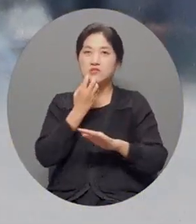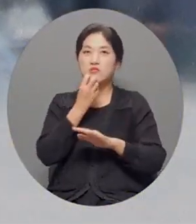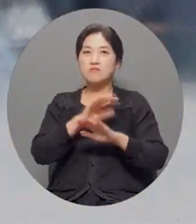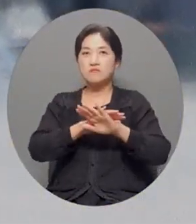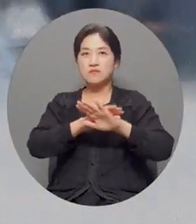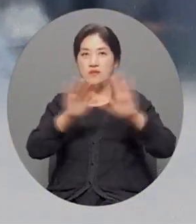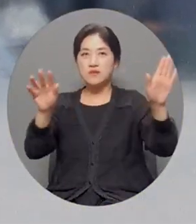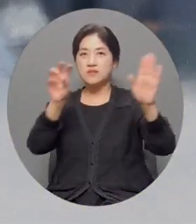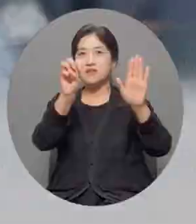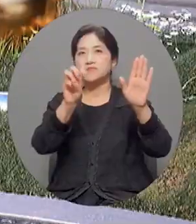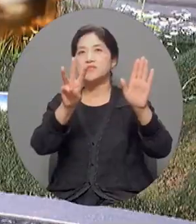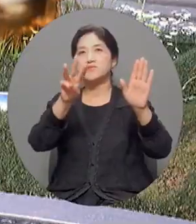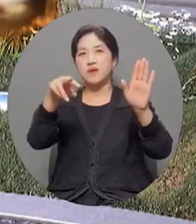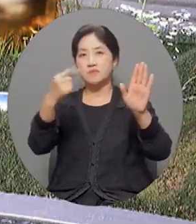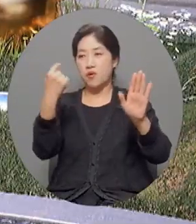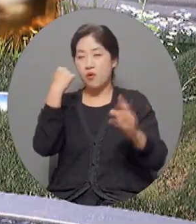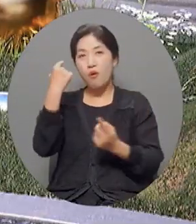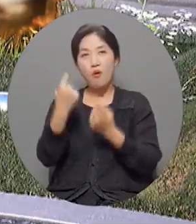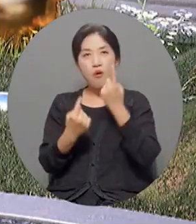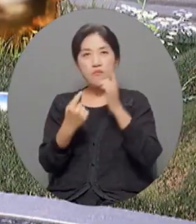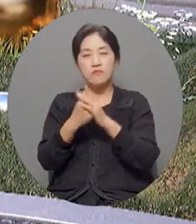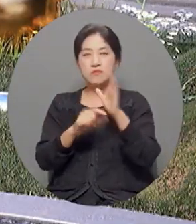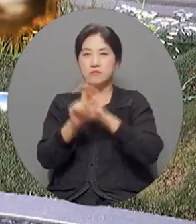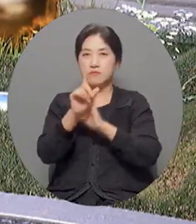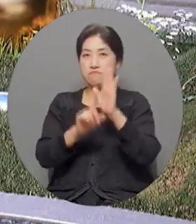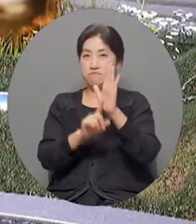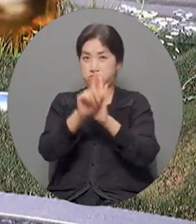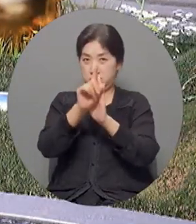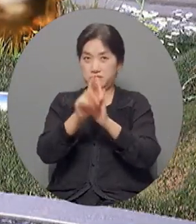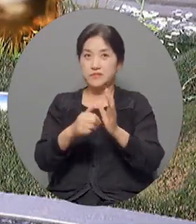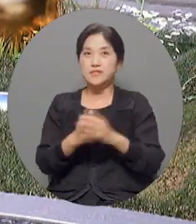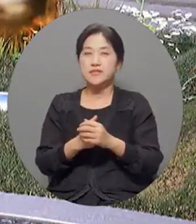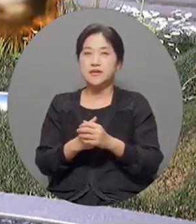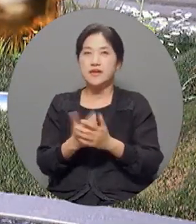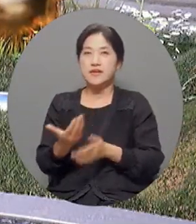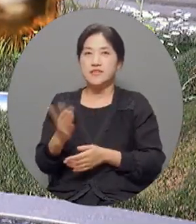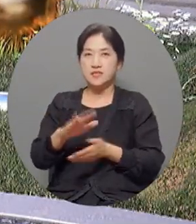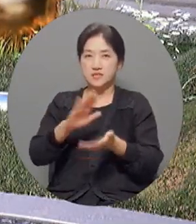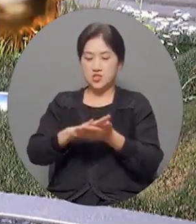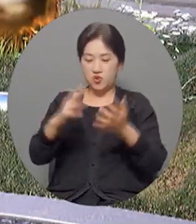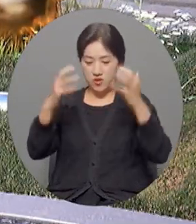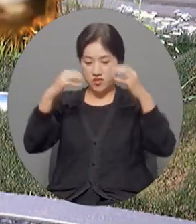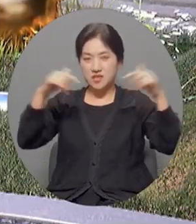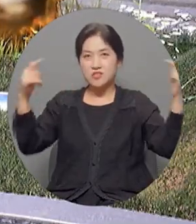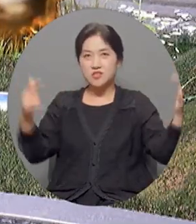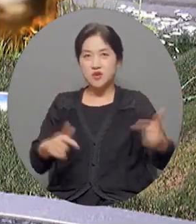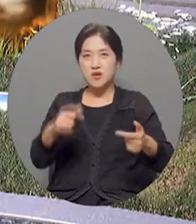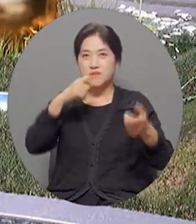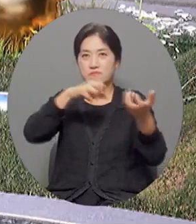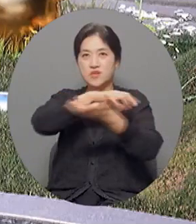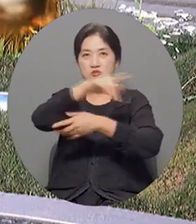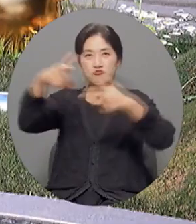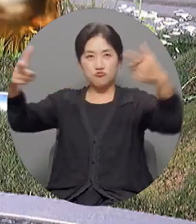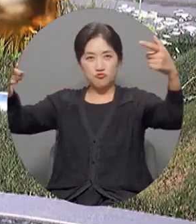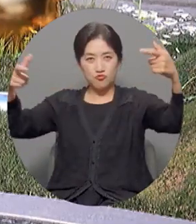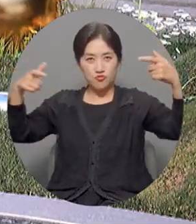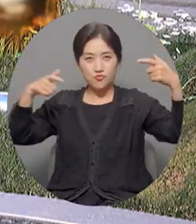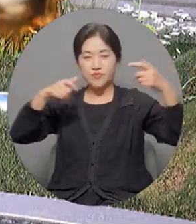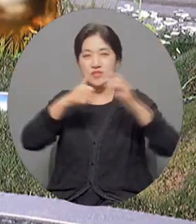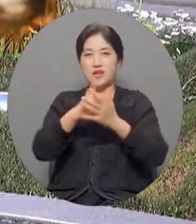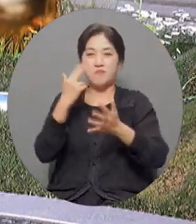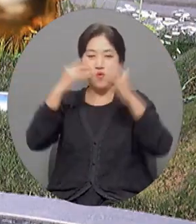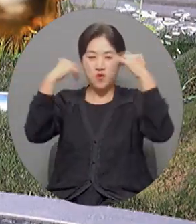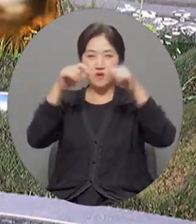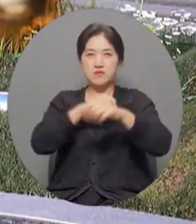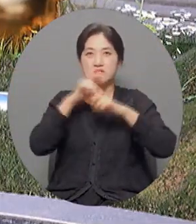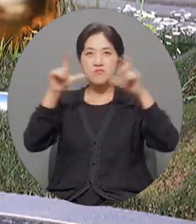기온은 33도로 어제보다도 높게 기록됐습니다. 그래도 이 열기를 식혀줄 비구름이 다가오고 있는데요.